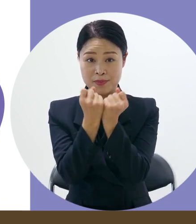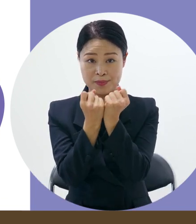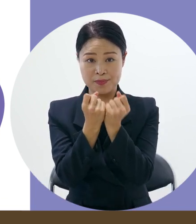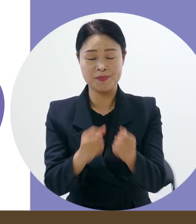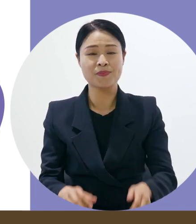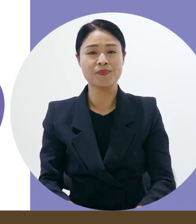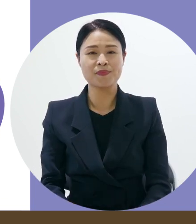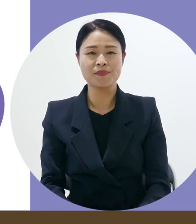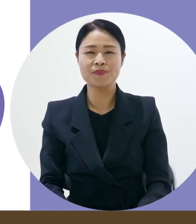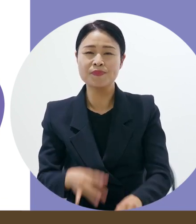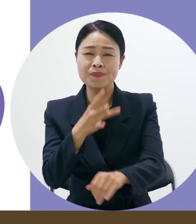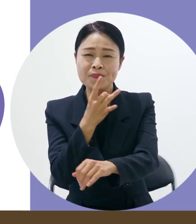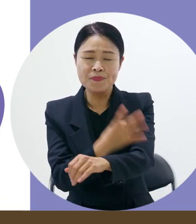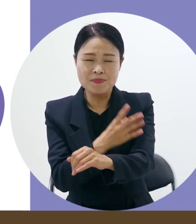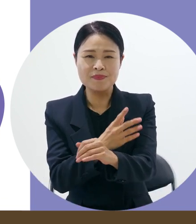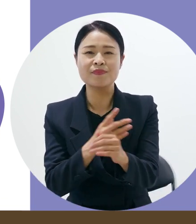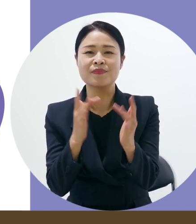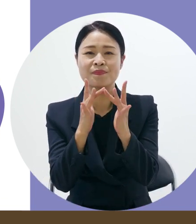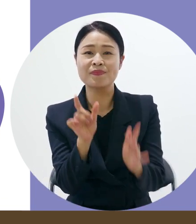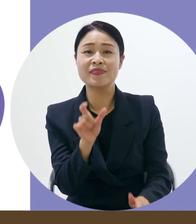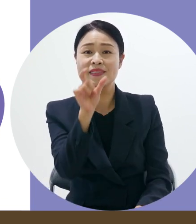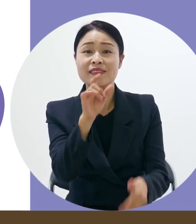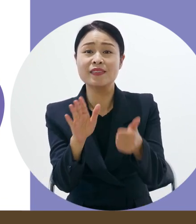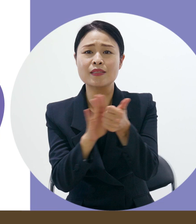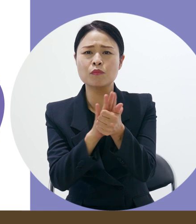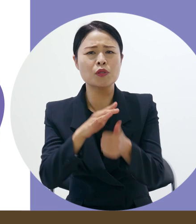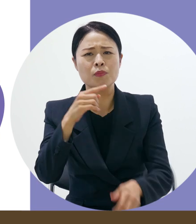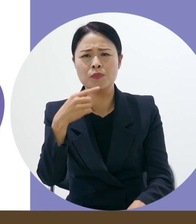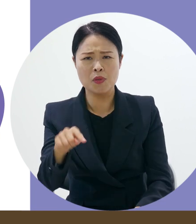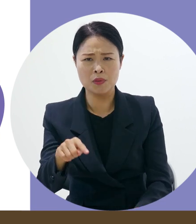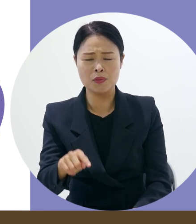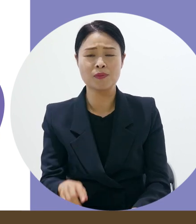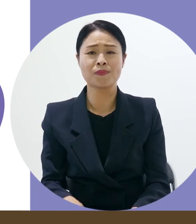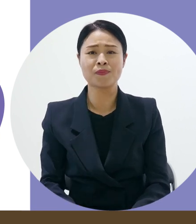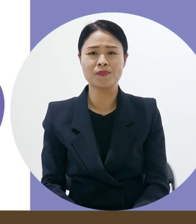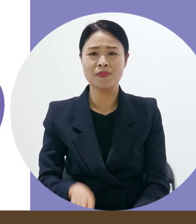용어 설명, 간편 검색 서비스가 뭘까?